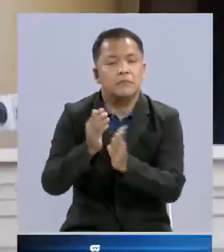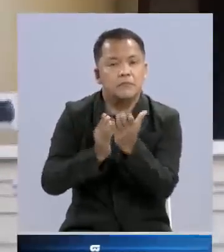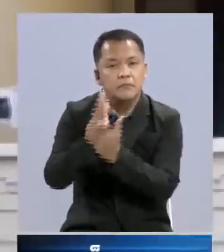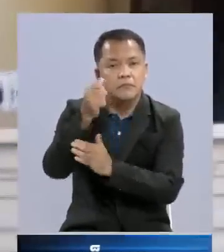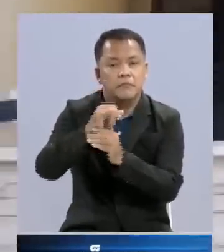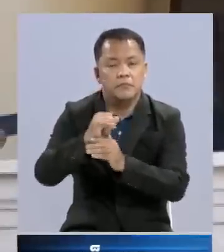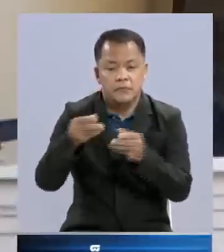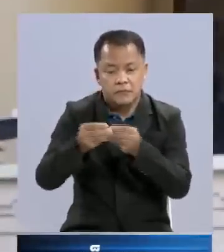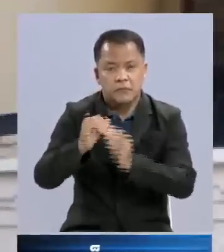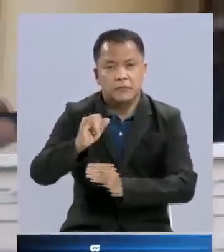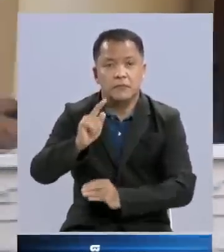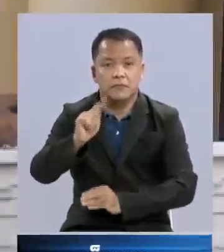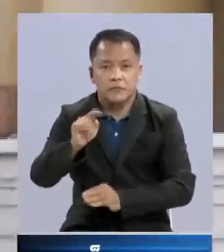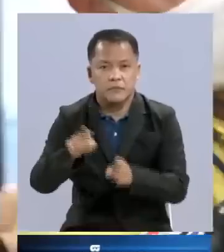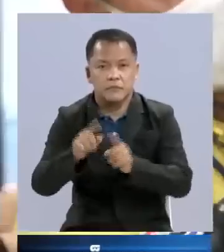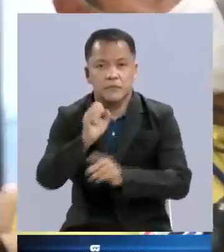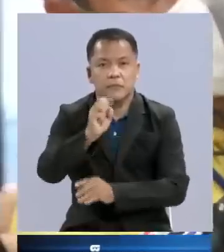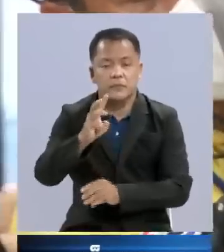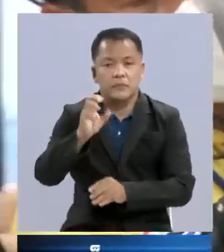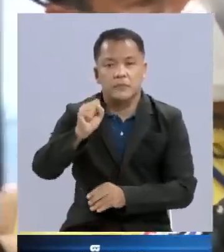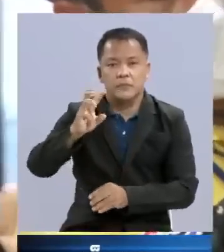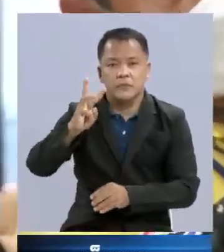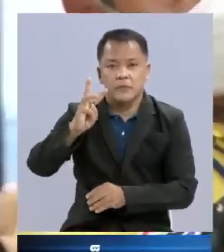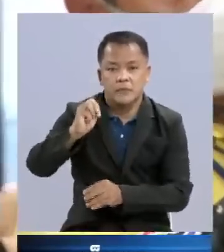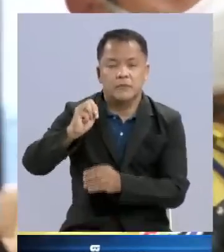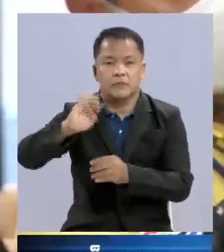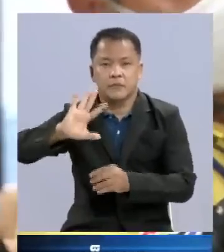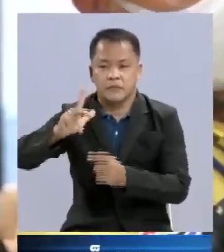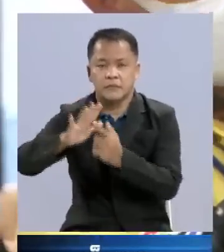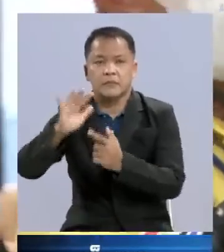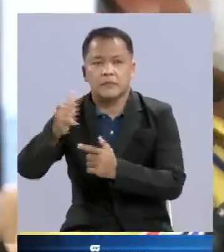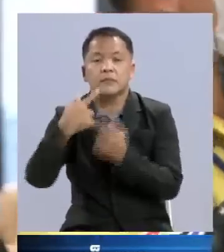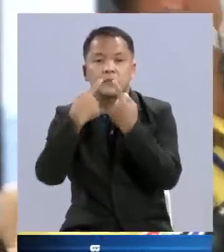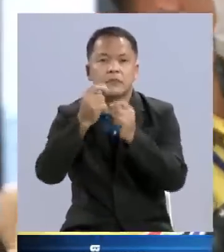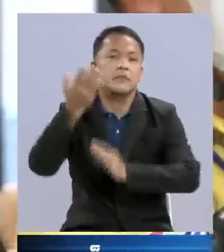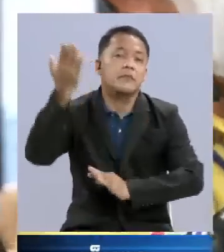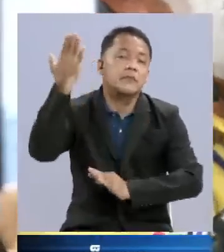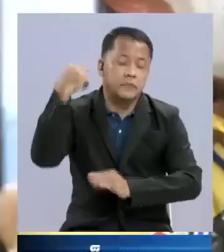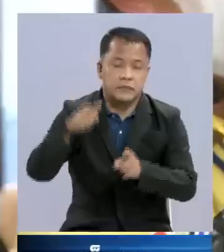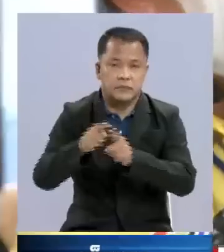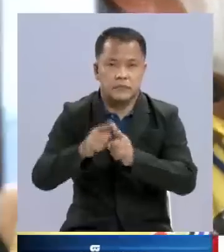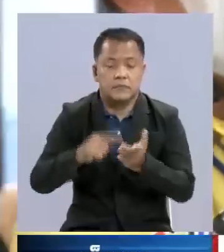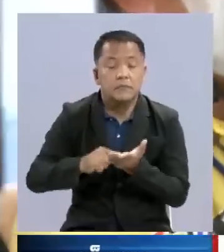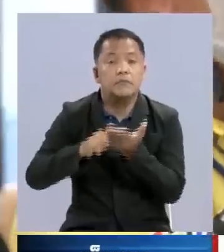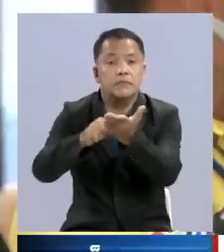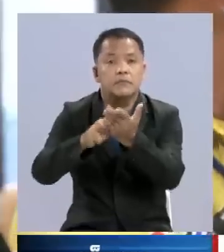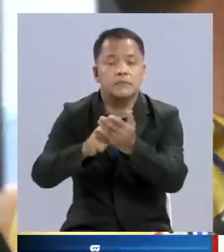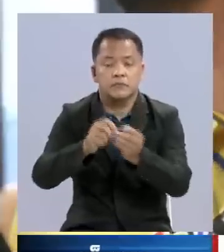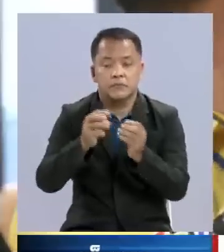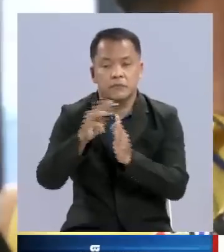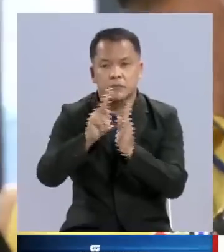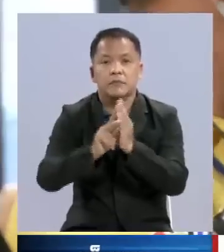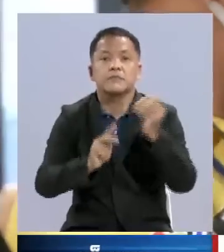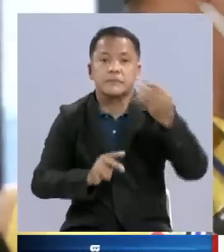หุ้น ITV เนี่ยแหละนะครับหนึ่งในนั้นก็คือสว.สมชายที่เป็นประเด็นที่คุณชัยวัฒน์ได้ตอบเอาไว้คือก่อนหน้านี้เนี่ยเหมือนยก4มาตราเลย